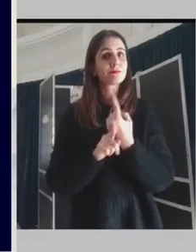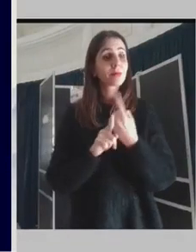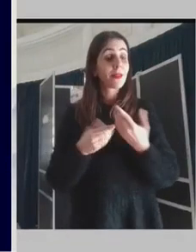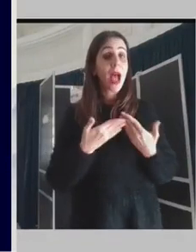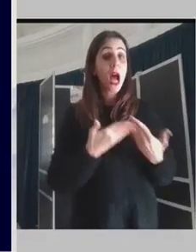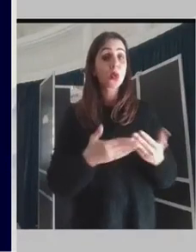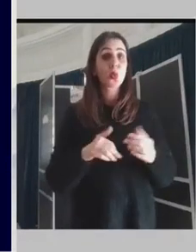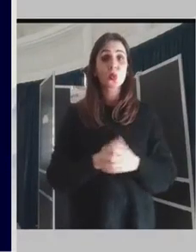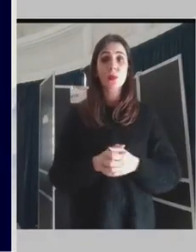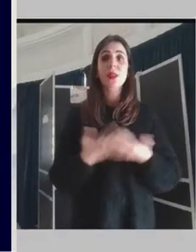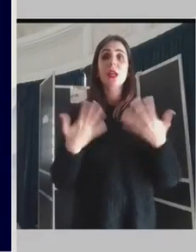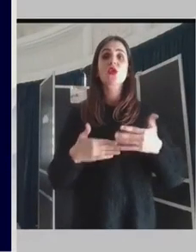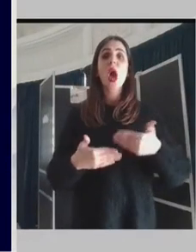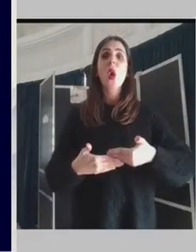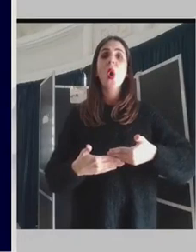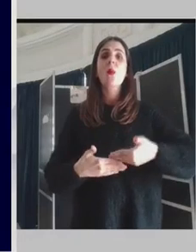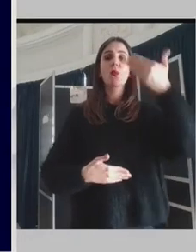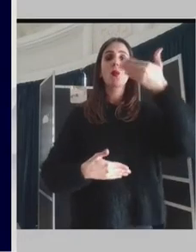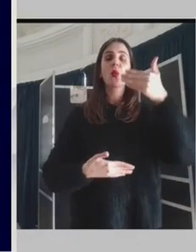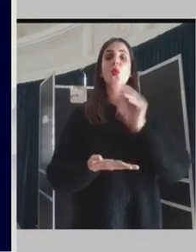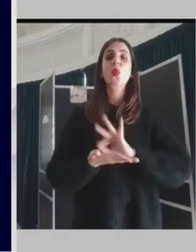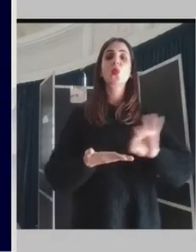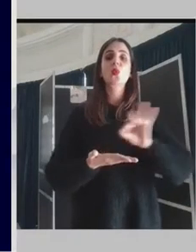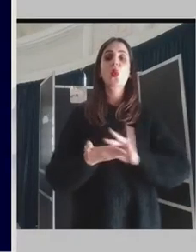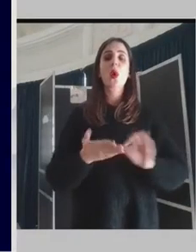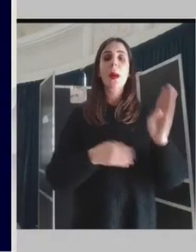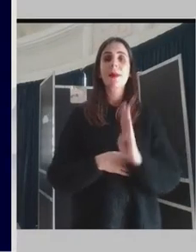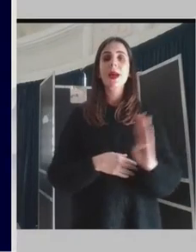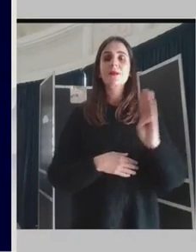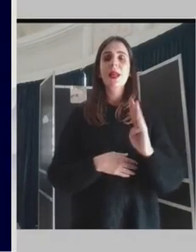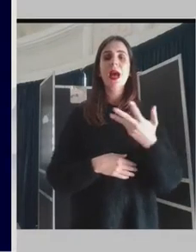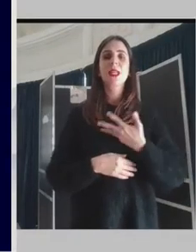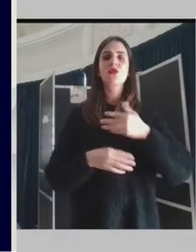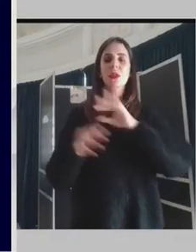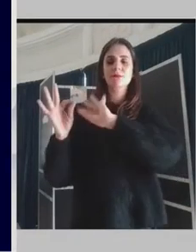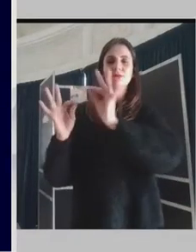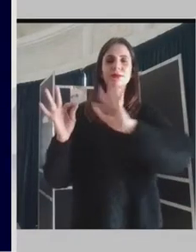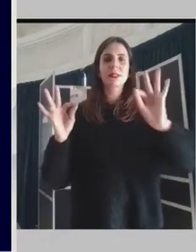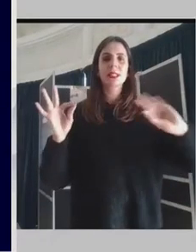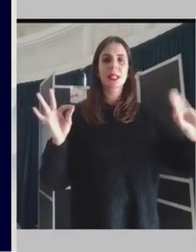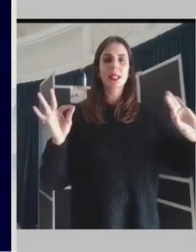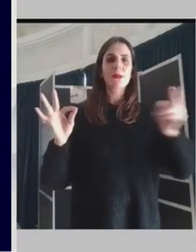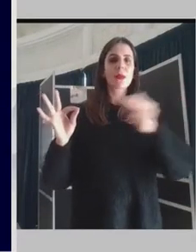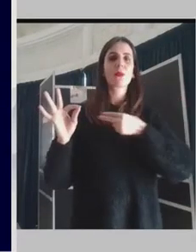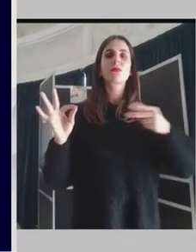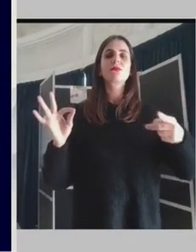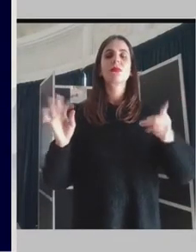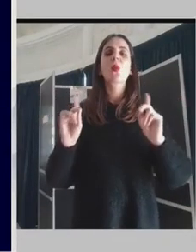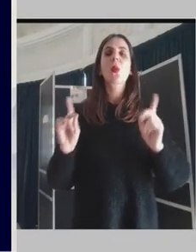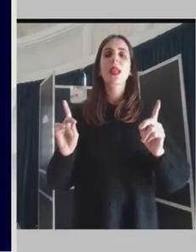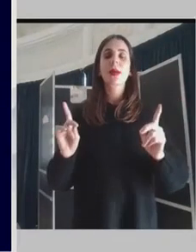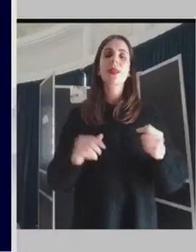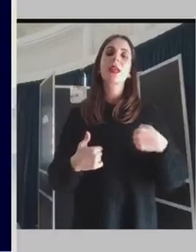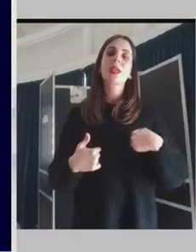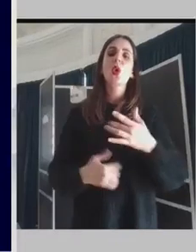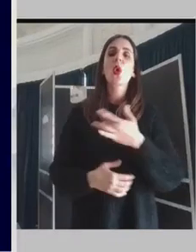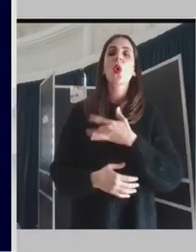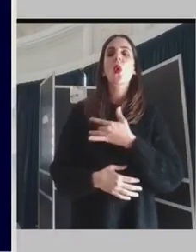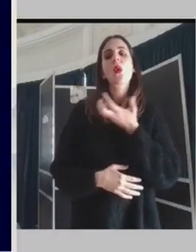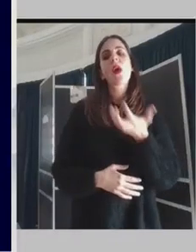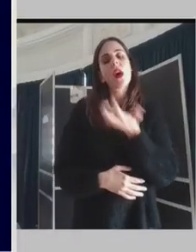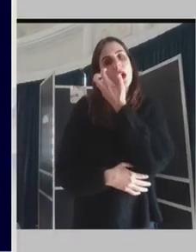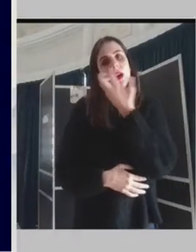sul muro della scuola di Barbiana di Don Lorenzo Milani, mi sta a cuore. E qua, quando dico cuore,